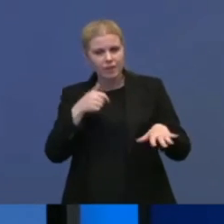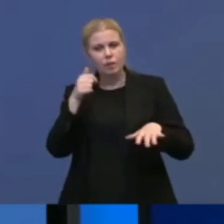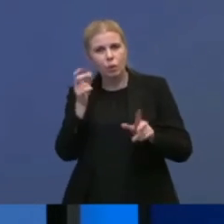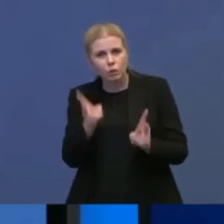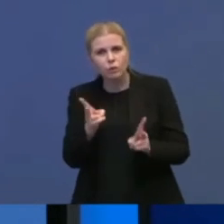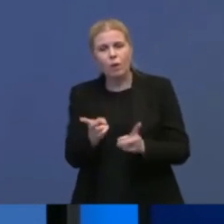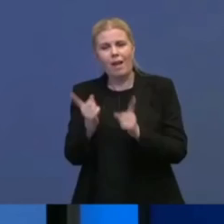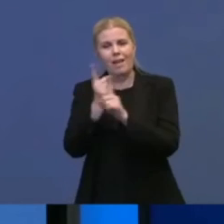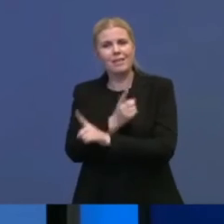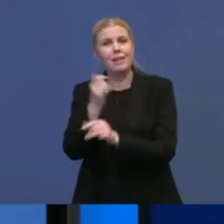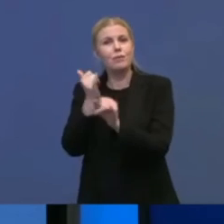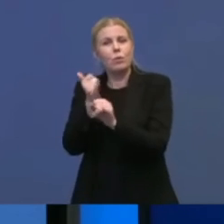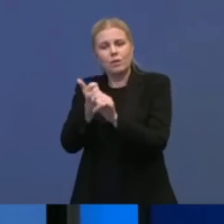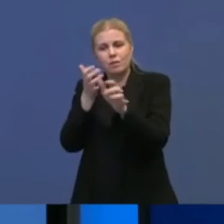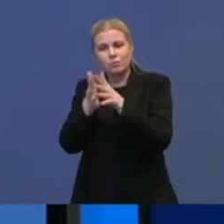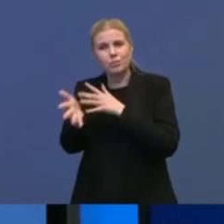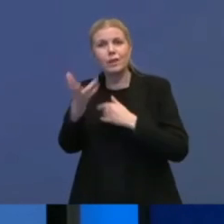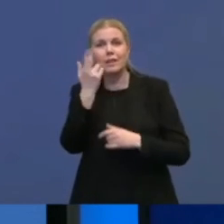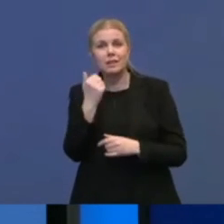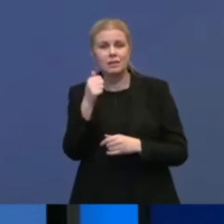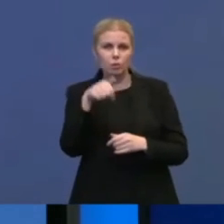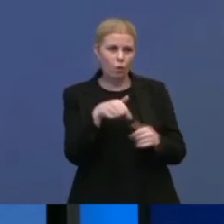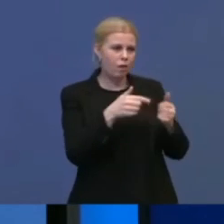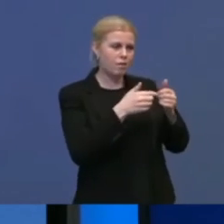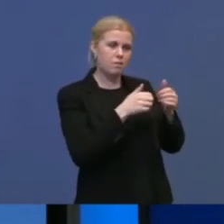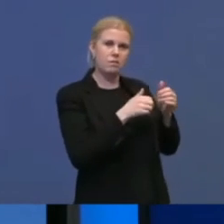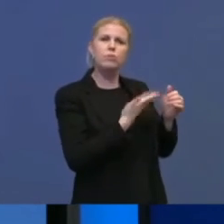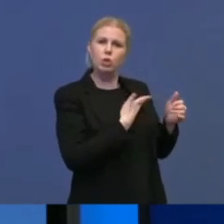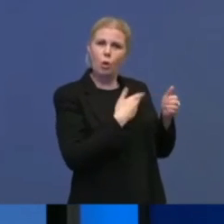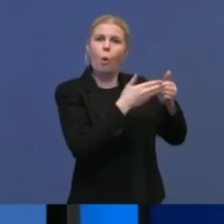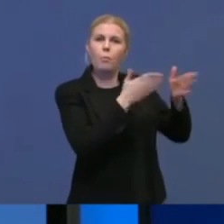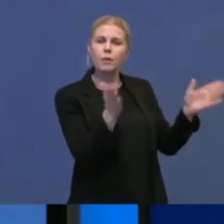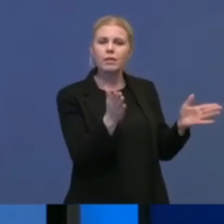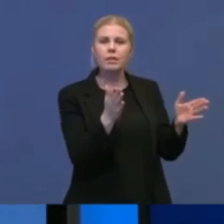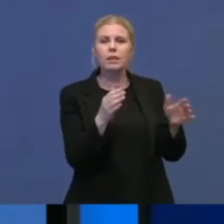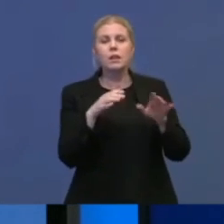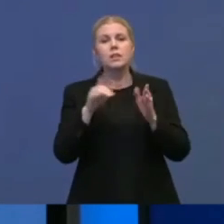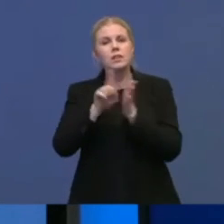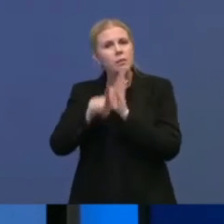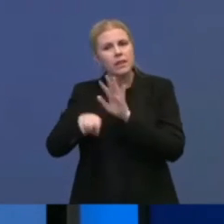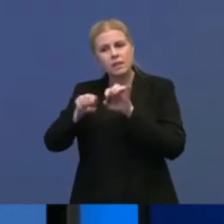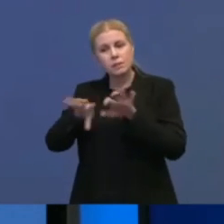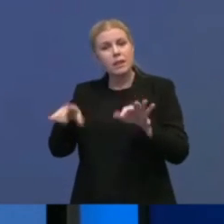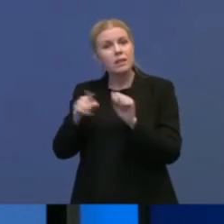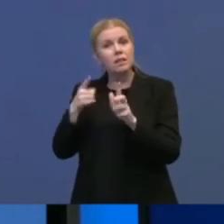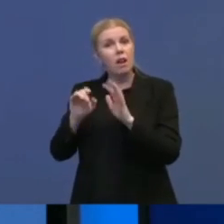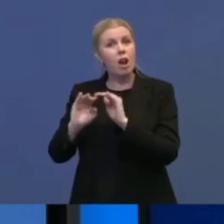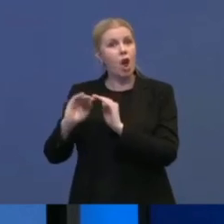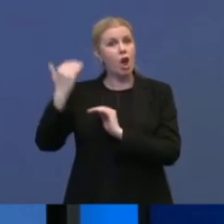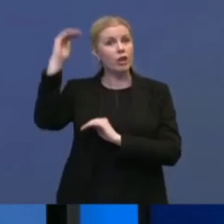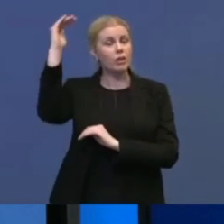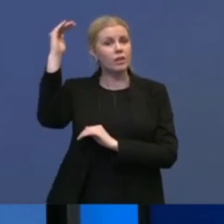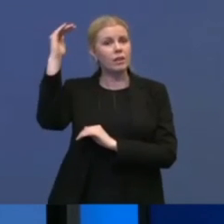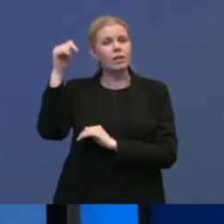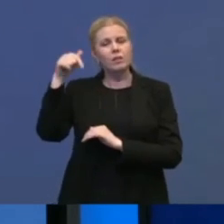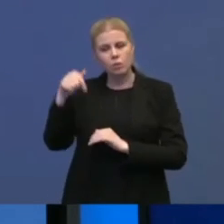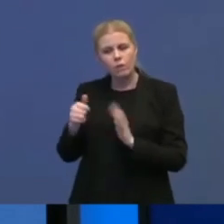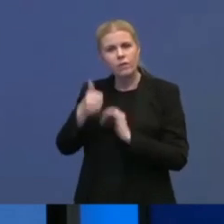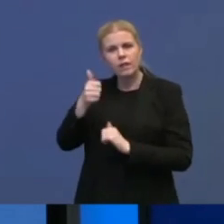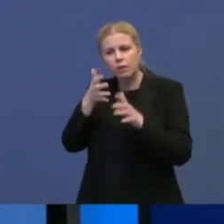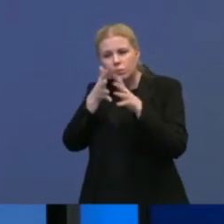wa eynayinu ibeddellnu sidan uudhnu isparista hadda, badana waxo walbawa lafureya iyado